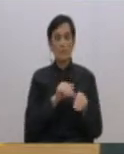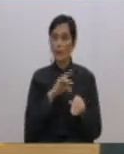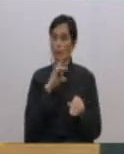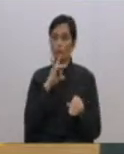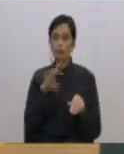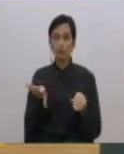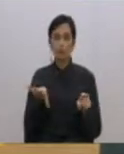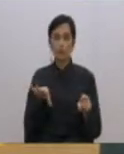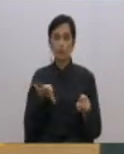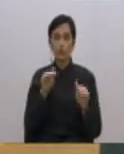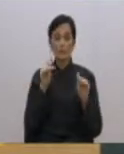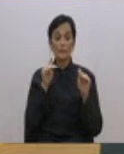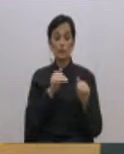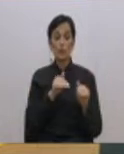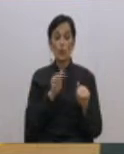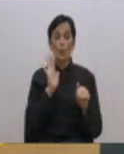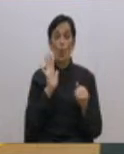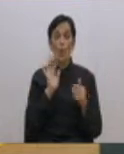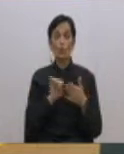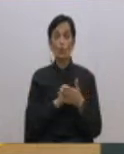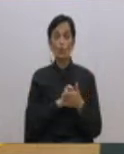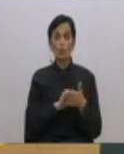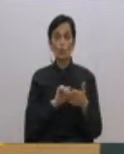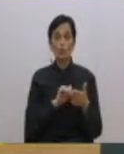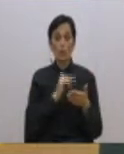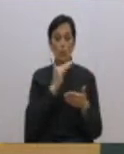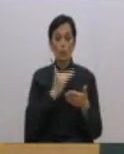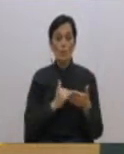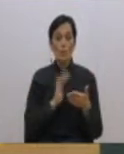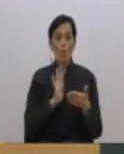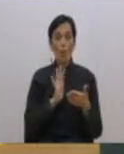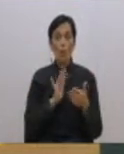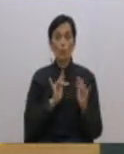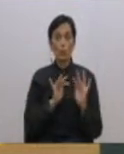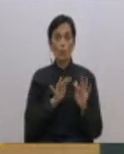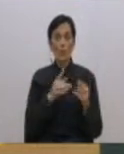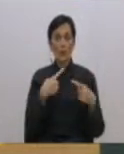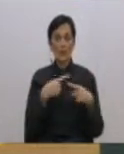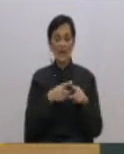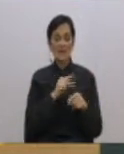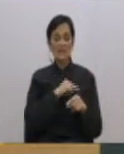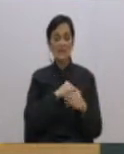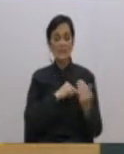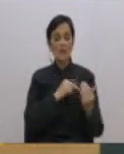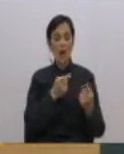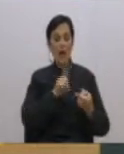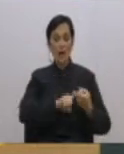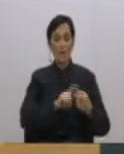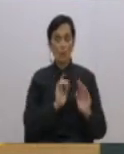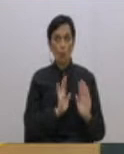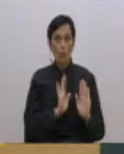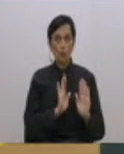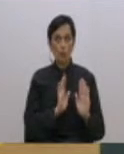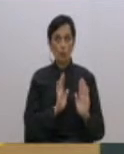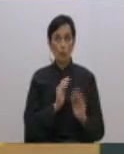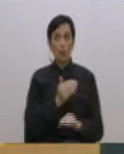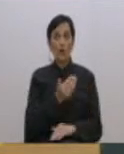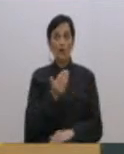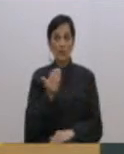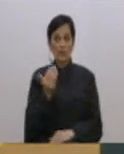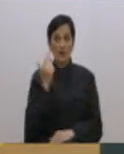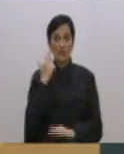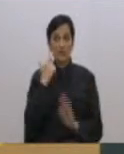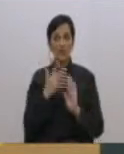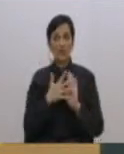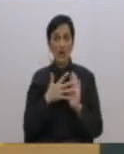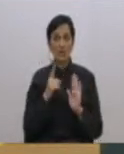წვდომა ექნება მხოლოდ იმ დოკუმენტაციაზე, რომელიც მხოლოდ ოპერატიულ ტექნიკურ სამსახურს ეხება. ეს თქვენთვის გასაგებია რა